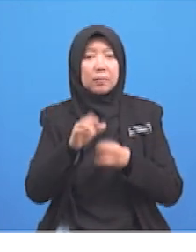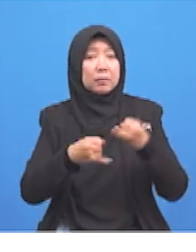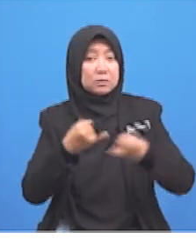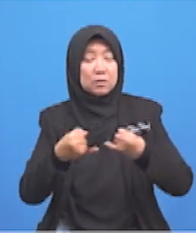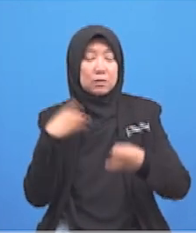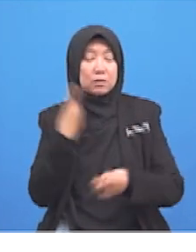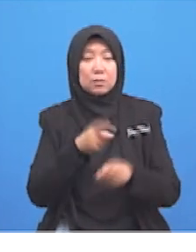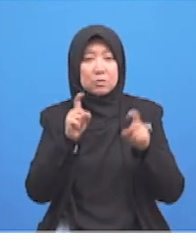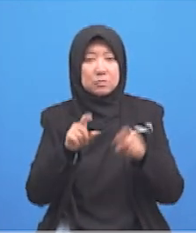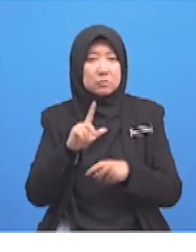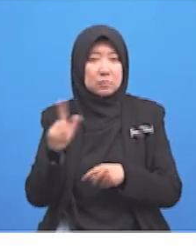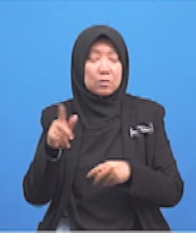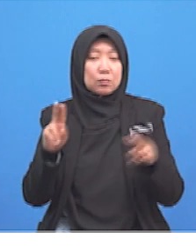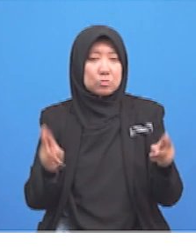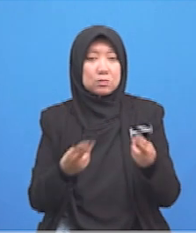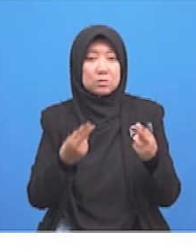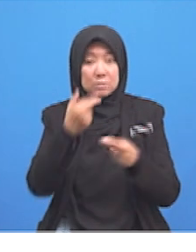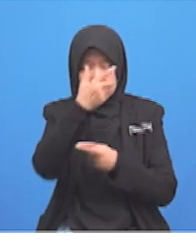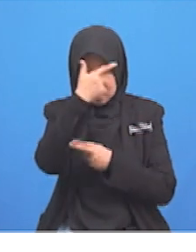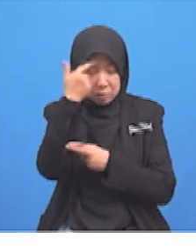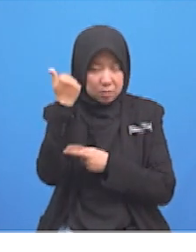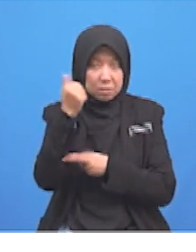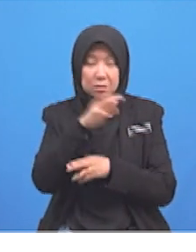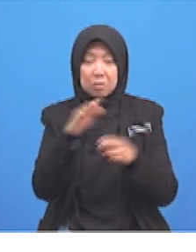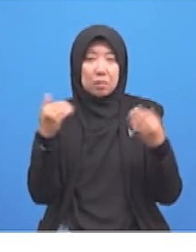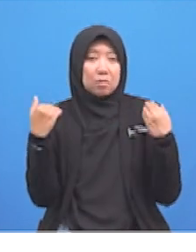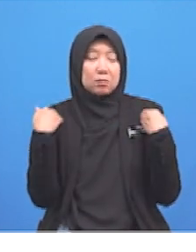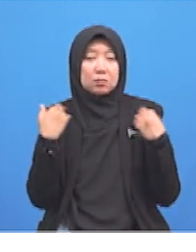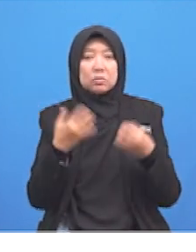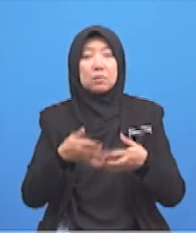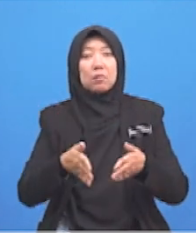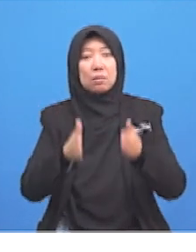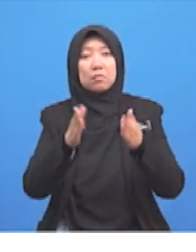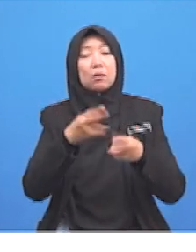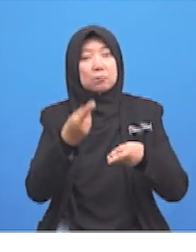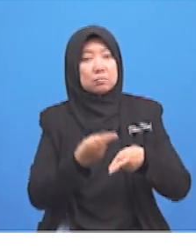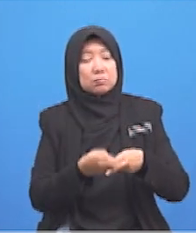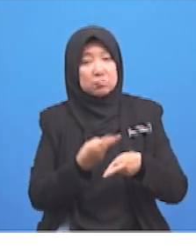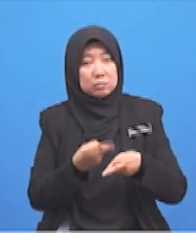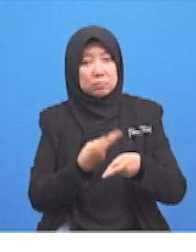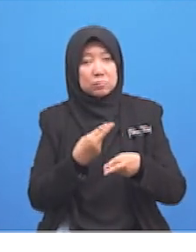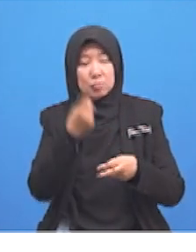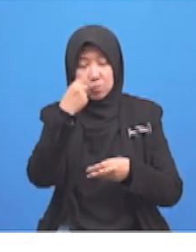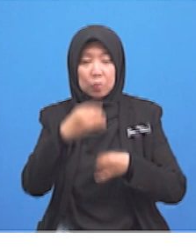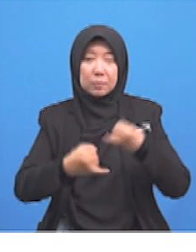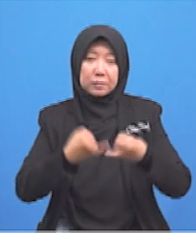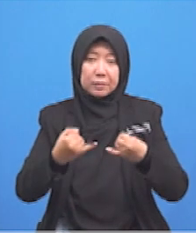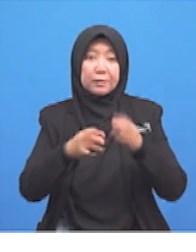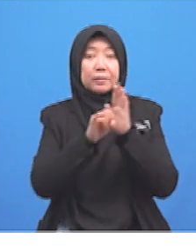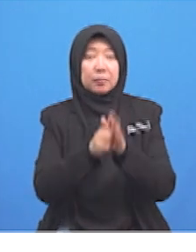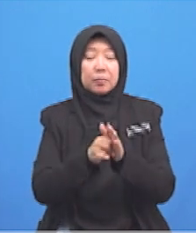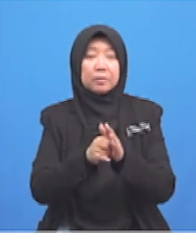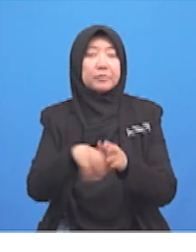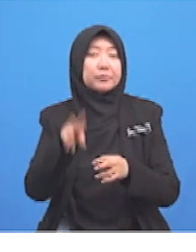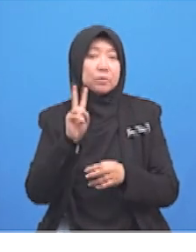kita mestilah berusaha kerana tiada jalan singkat untuk berjaya. Selain itu, iktibar yang kedua